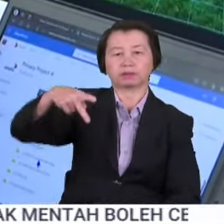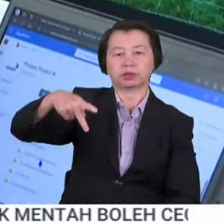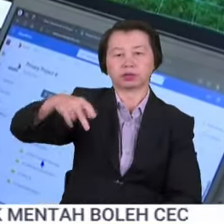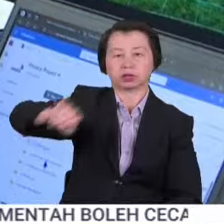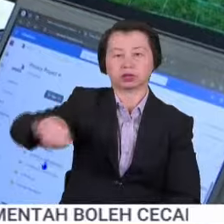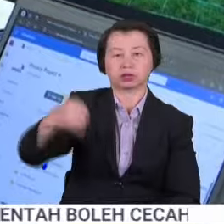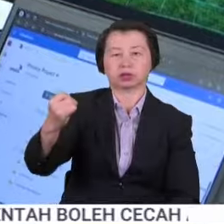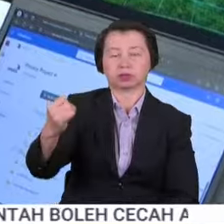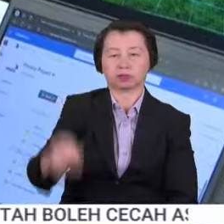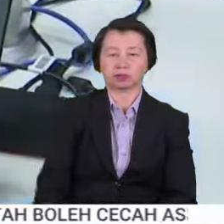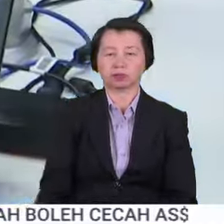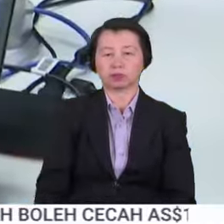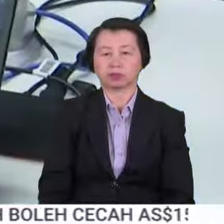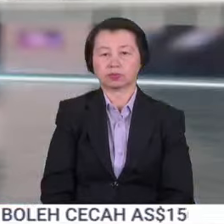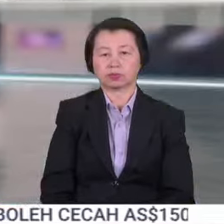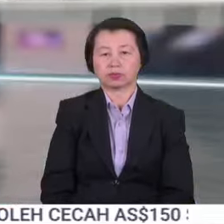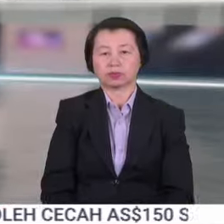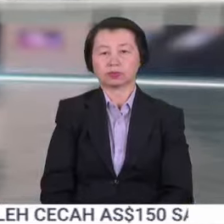Jaya.